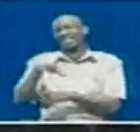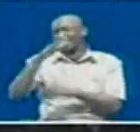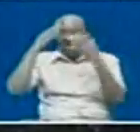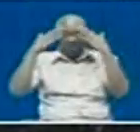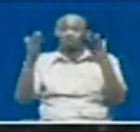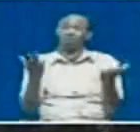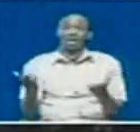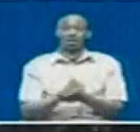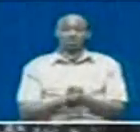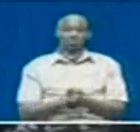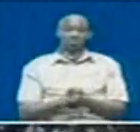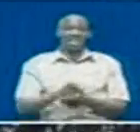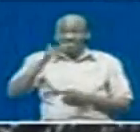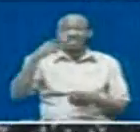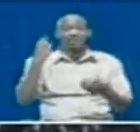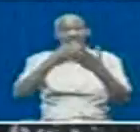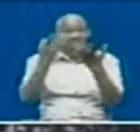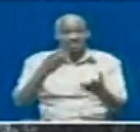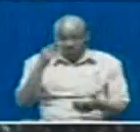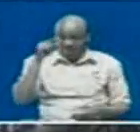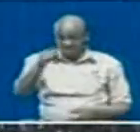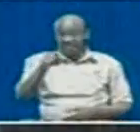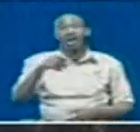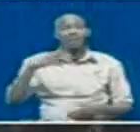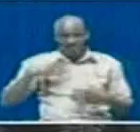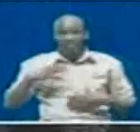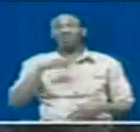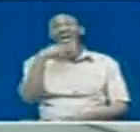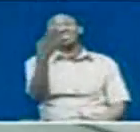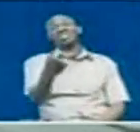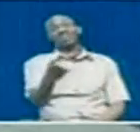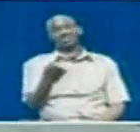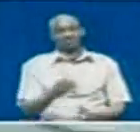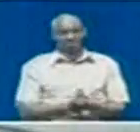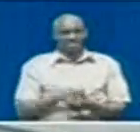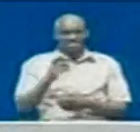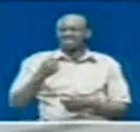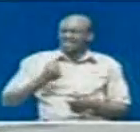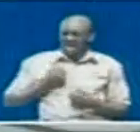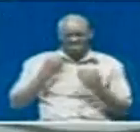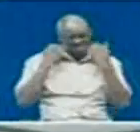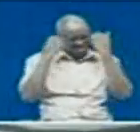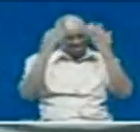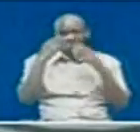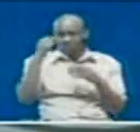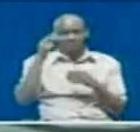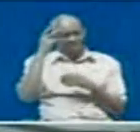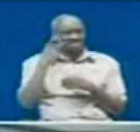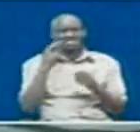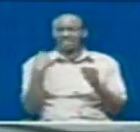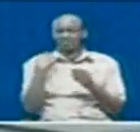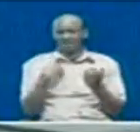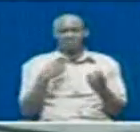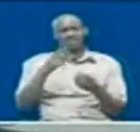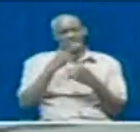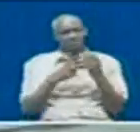haijui. Na kule akifika anaambiwa hapa wenzako wamemalizikia hapa. The girl in distress gave us her parents' numbers. However, the